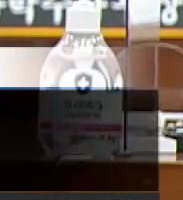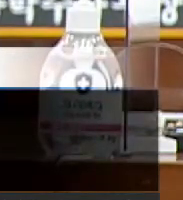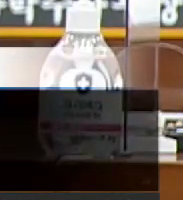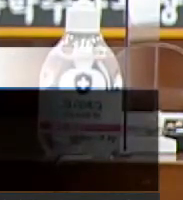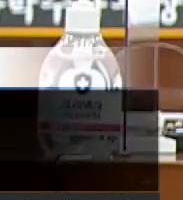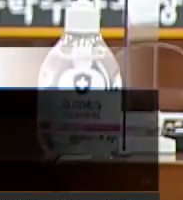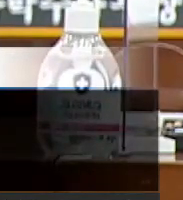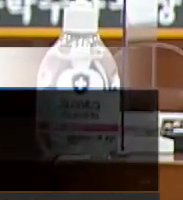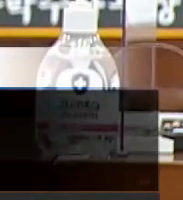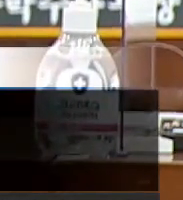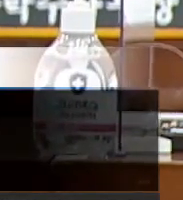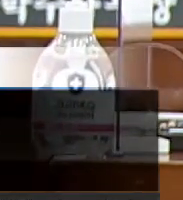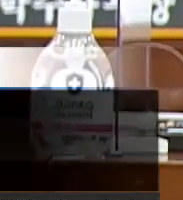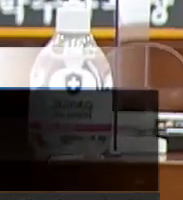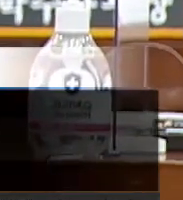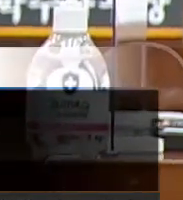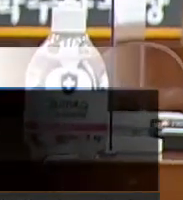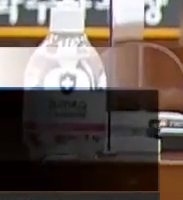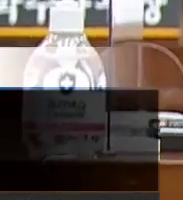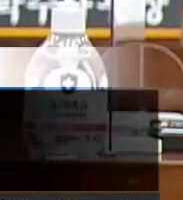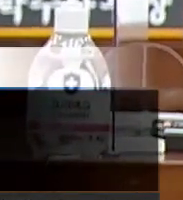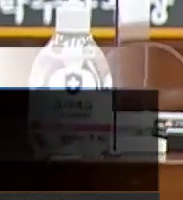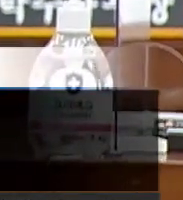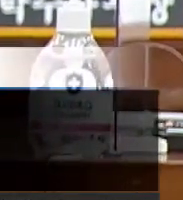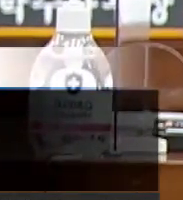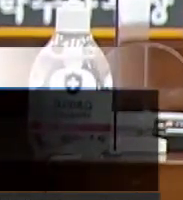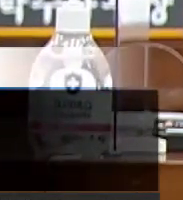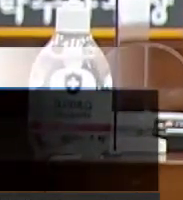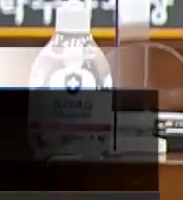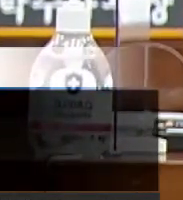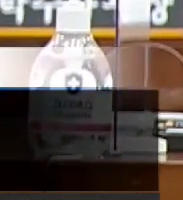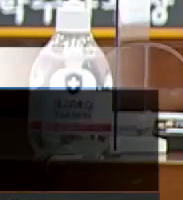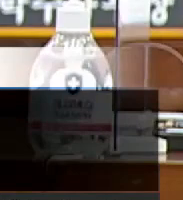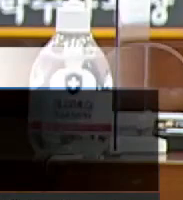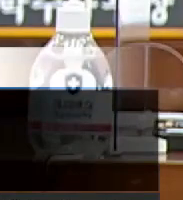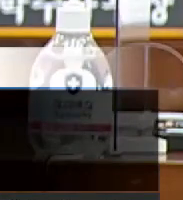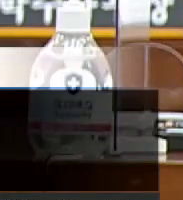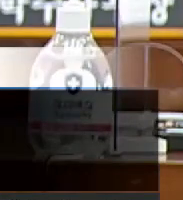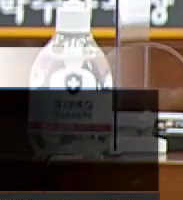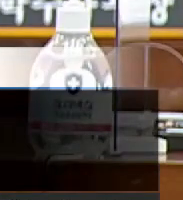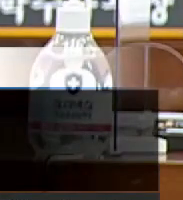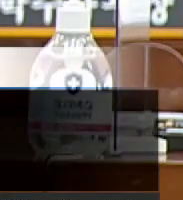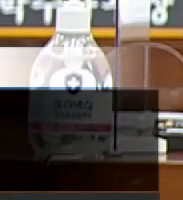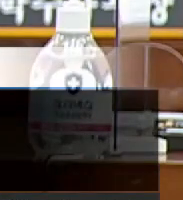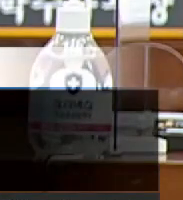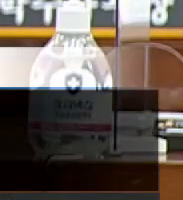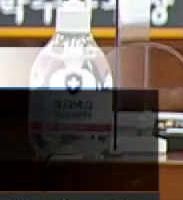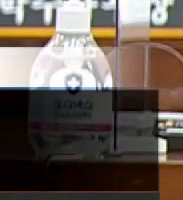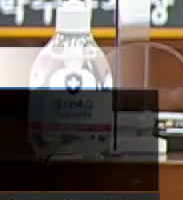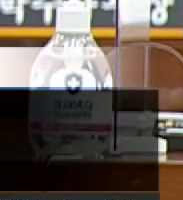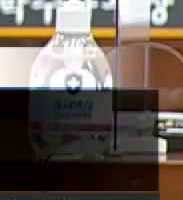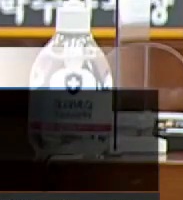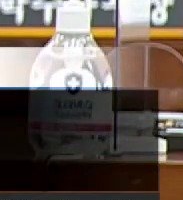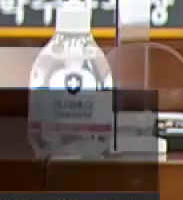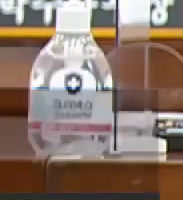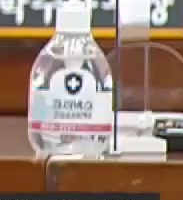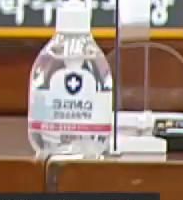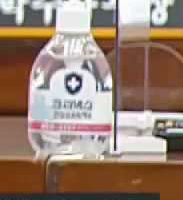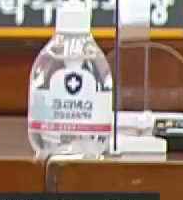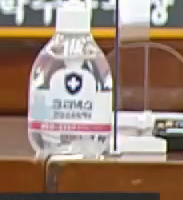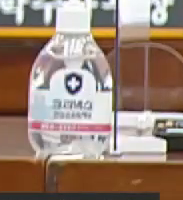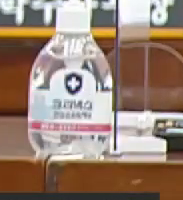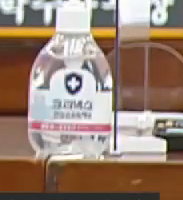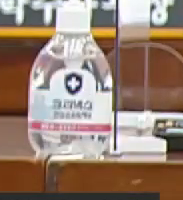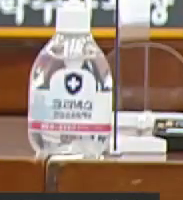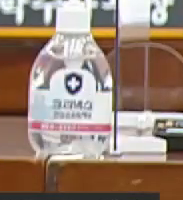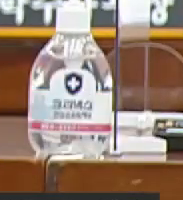재작년에 그 고위공직자들 1가구 1주택으로만 하라 해서 그거 사실은 가격이 오르는 중인데 처분을 했고요.